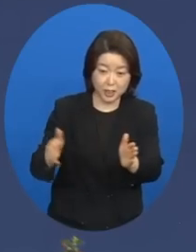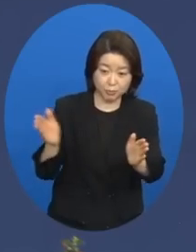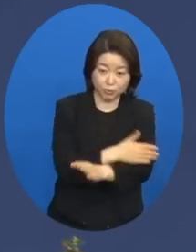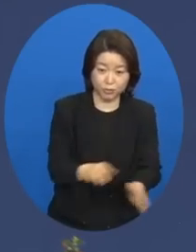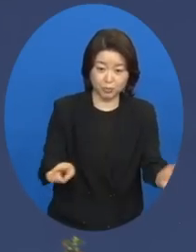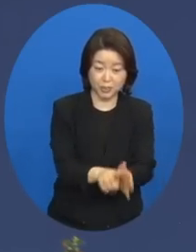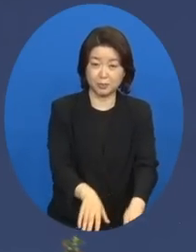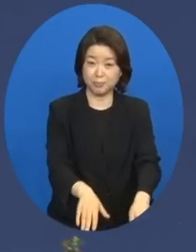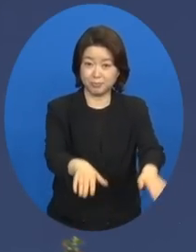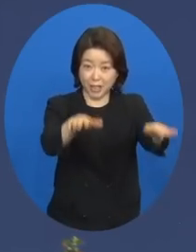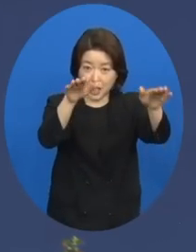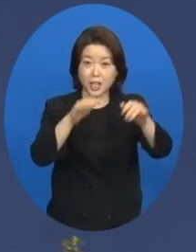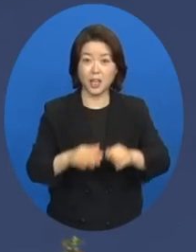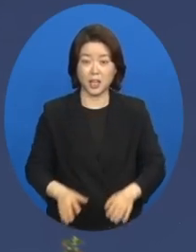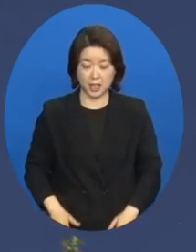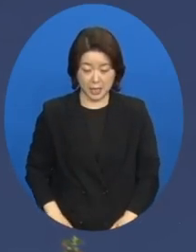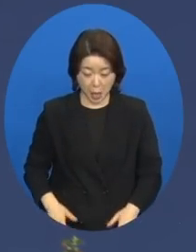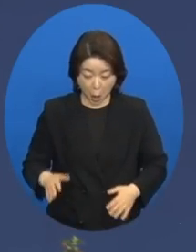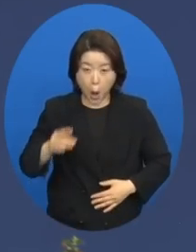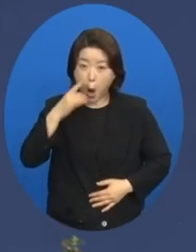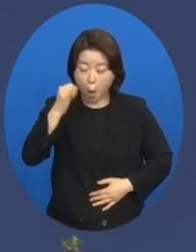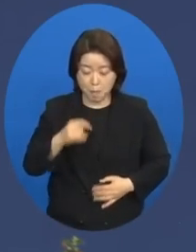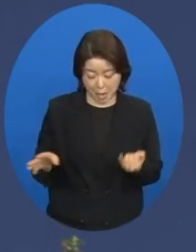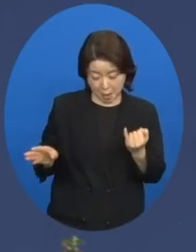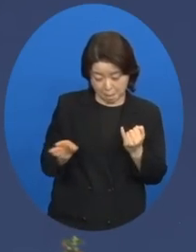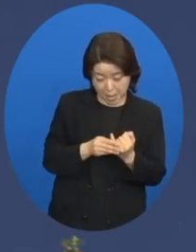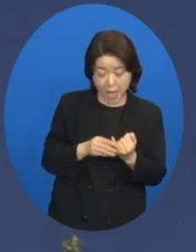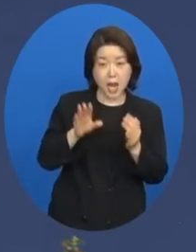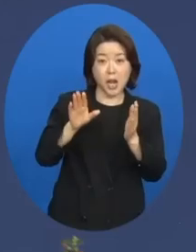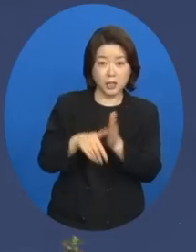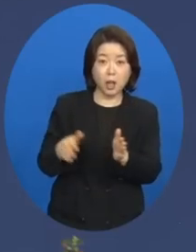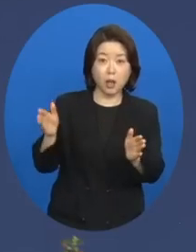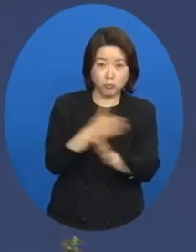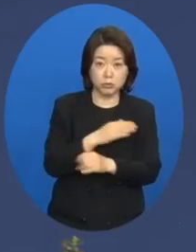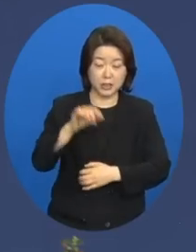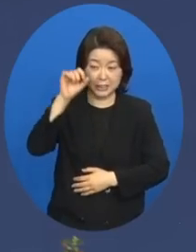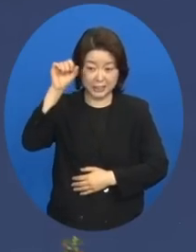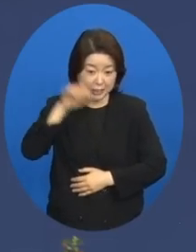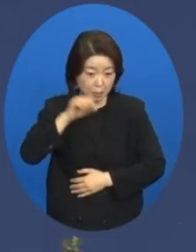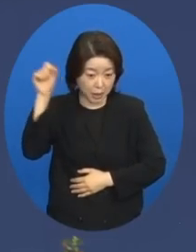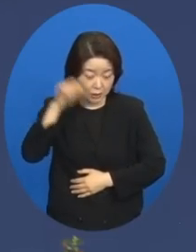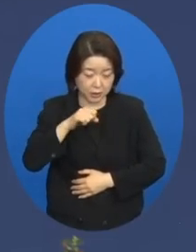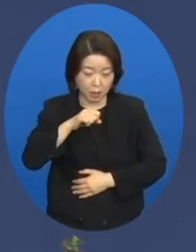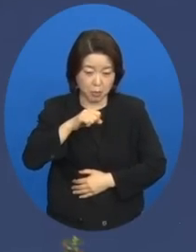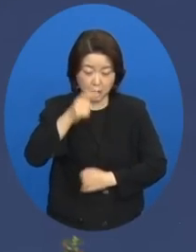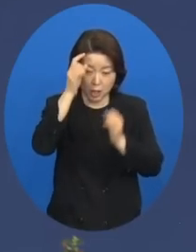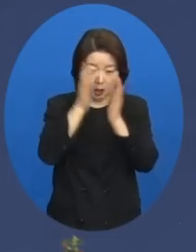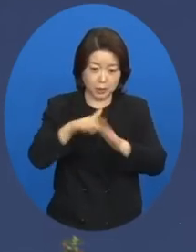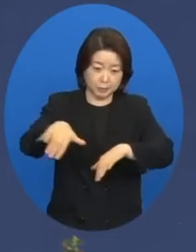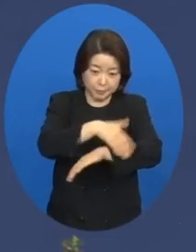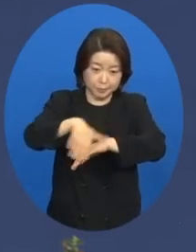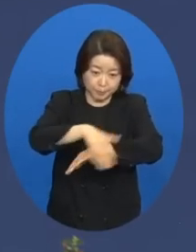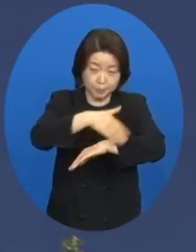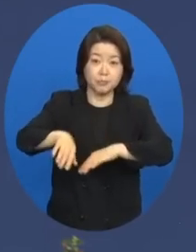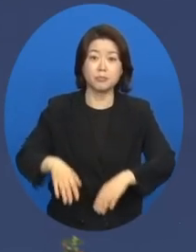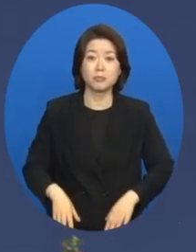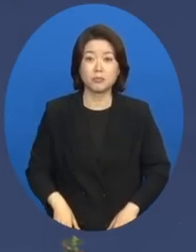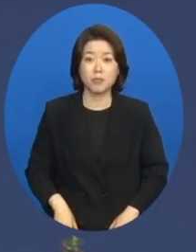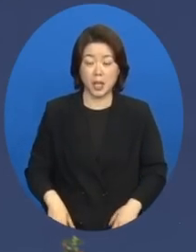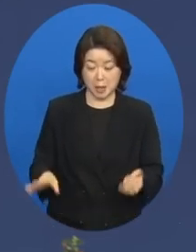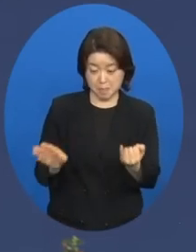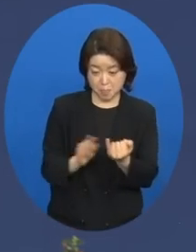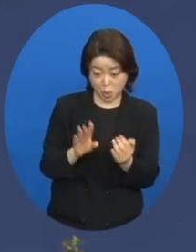때부터 모태에 엄마가 임신해서 이렇게 할 때부터 새벽 기도에 계속 데리고 나갔다는 거예요. 그래서